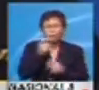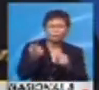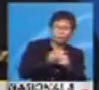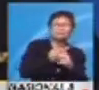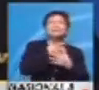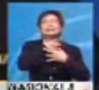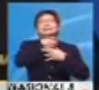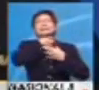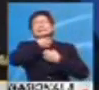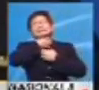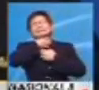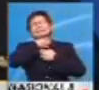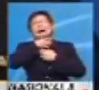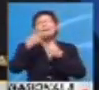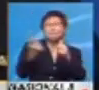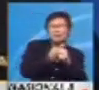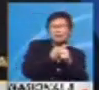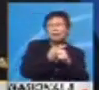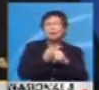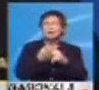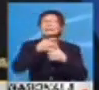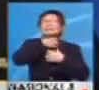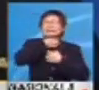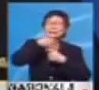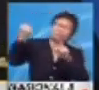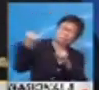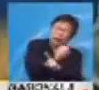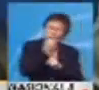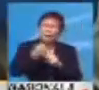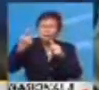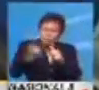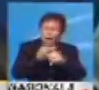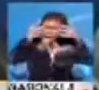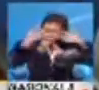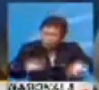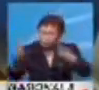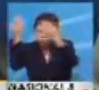dan dipukul terlebih dahulu sebelum mereka diroboh